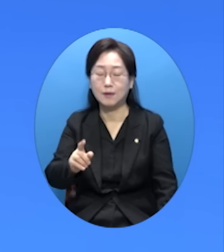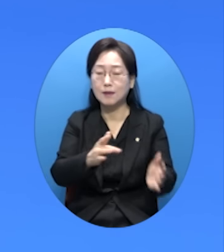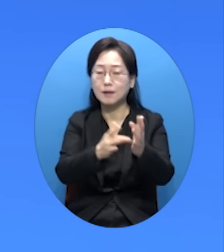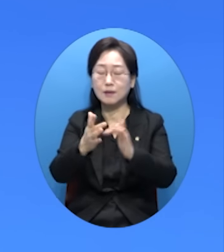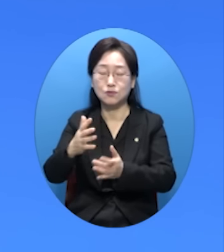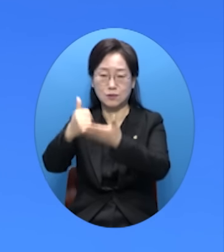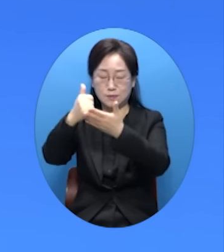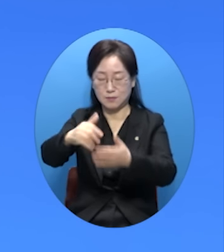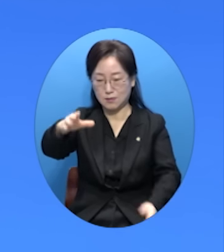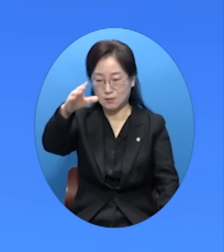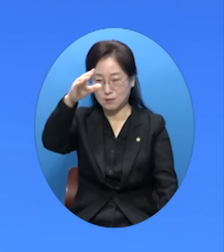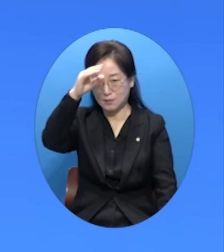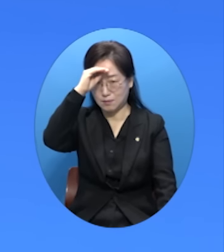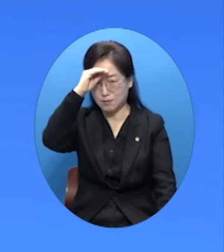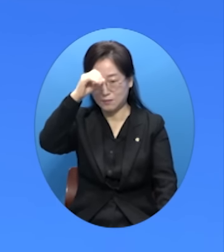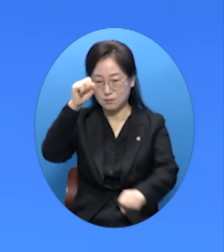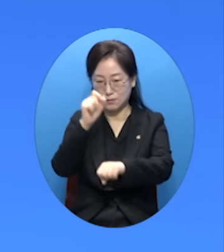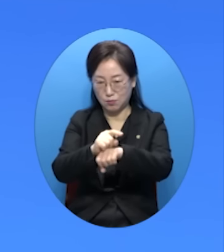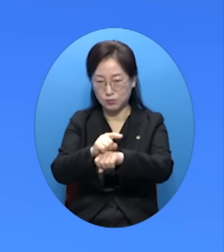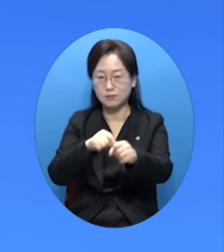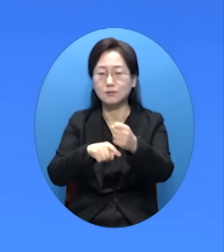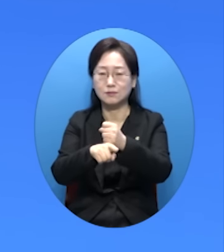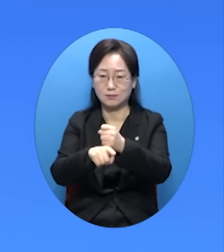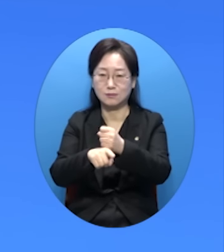예수님을 닮은 성품을 말합니다.